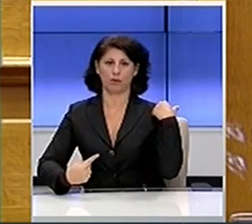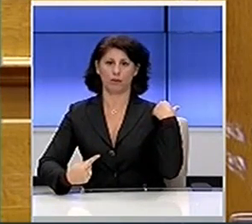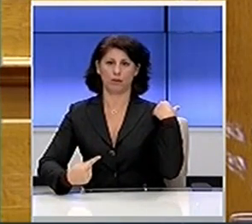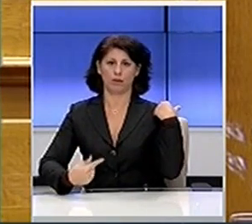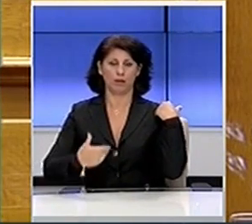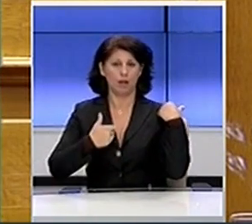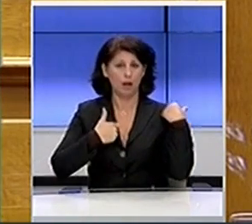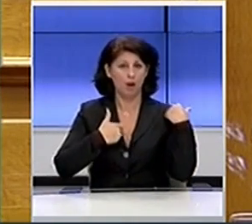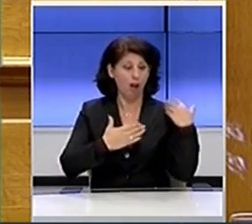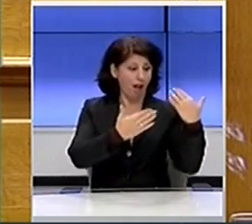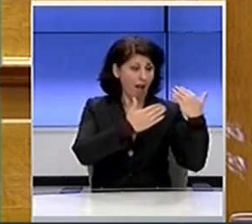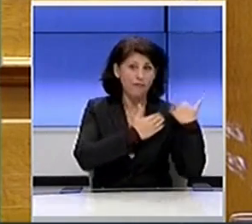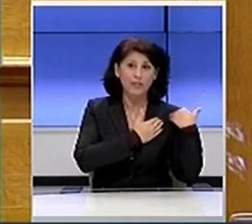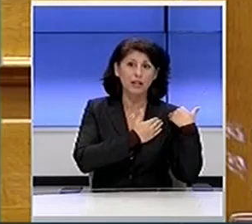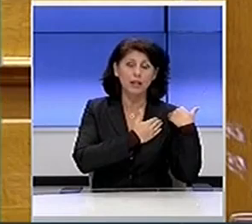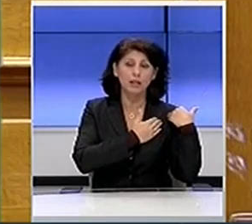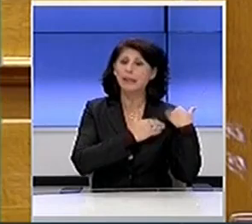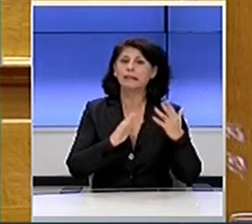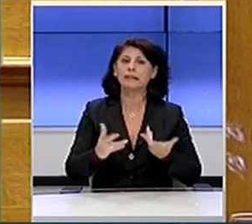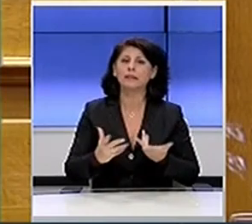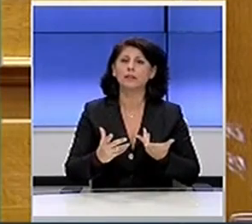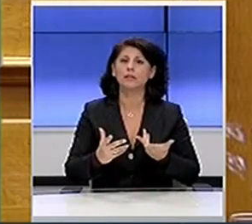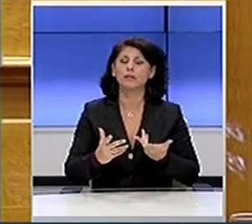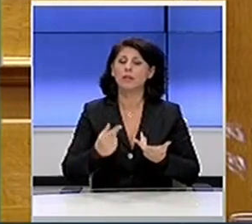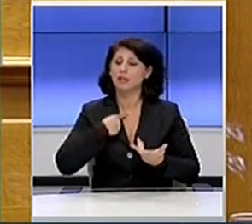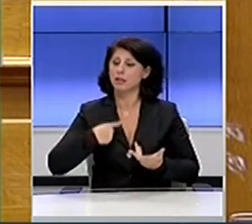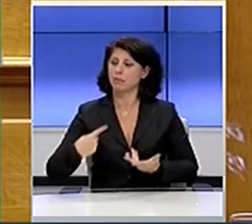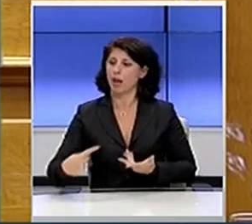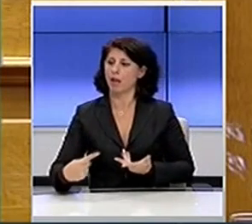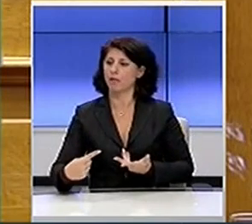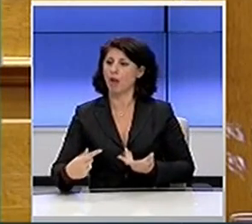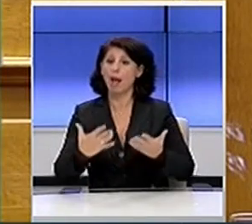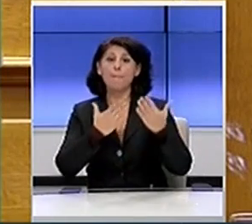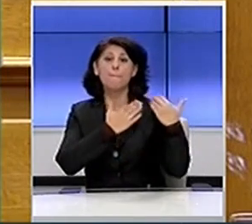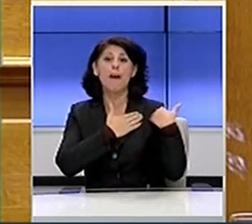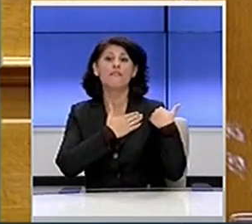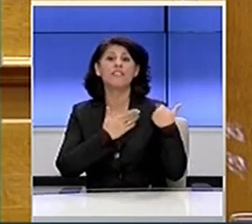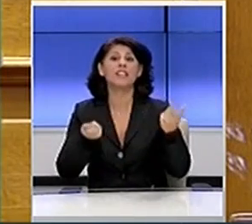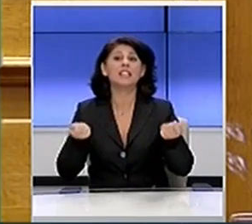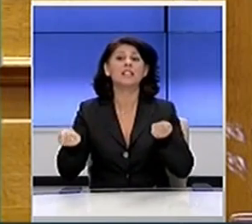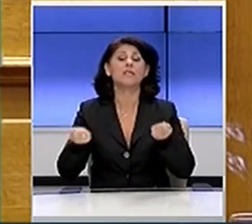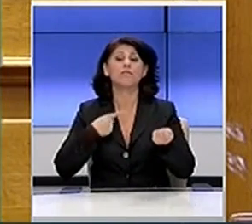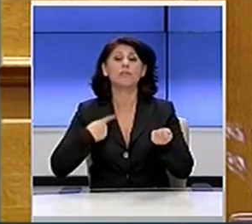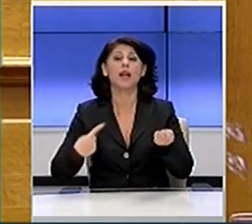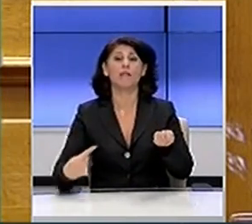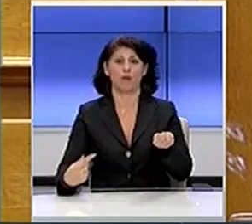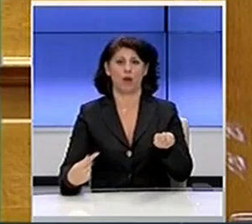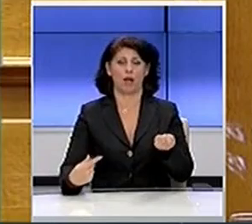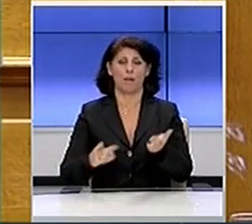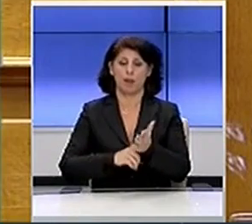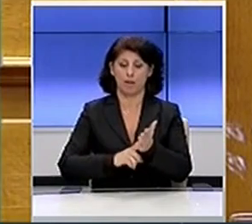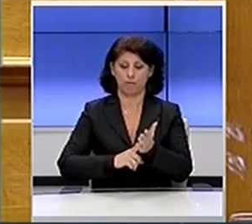την έννοια της ευθύνης με το δεύτερο ορισμό. Ευθύνη σημαίνει υπευθυνότητα. Υπευθυνότητα απέναντι στον εαυτό